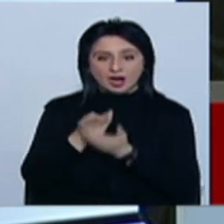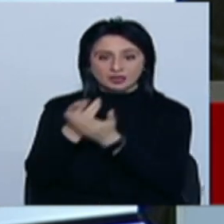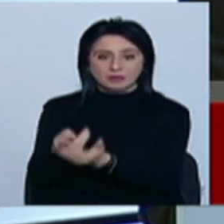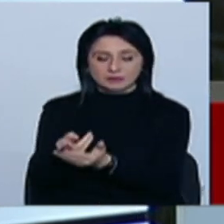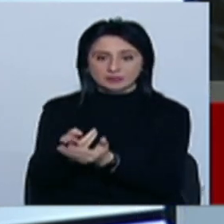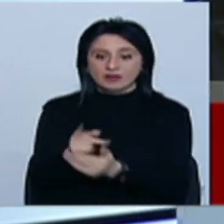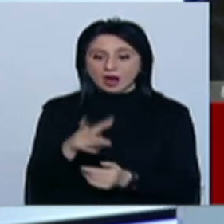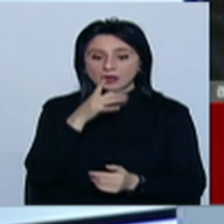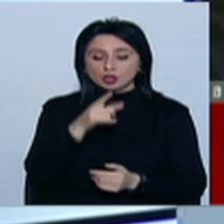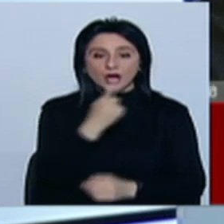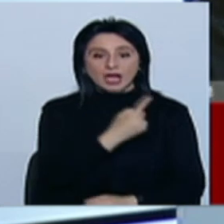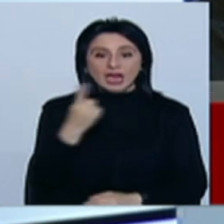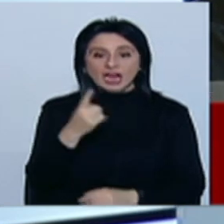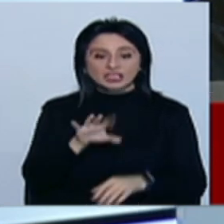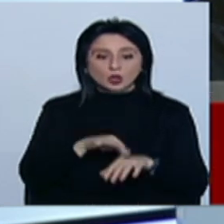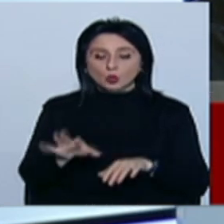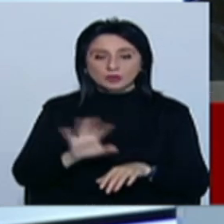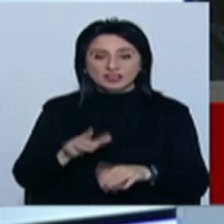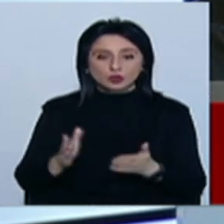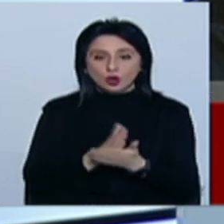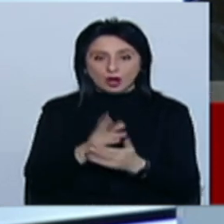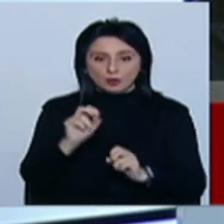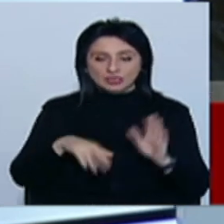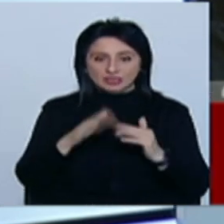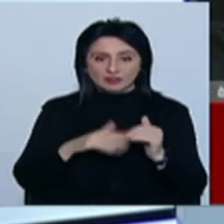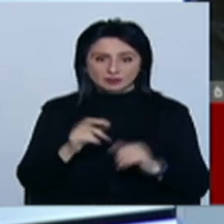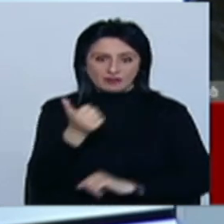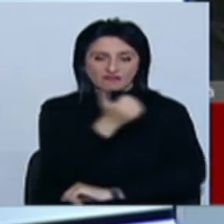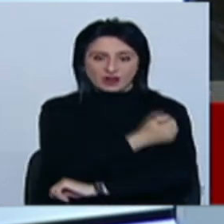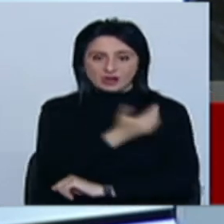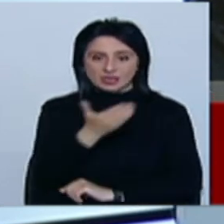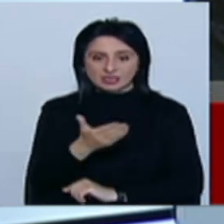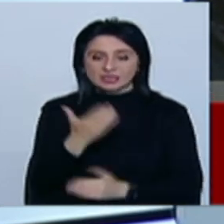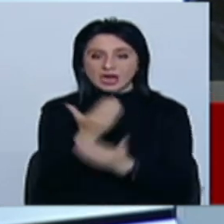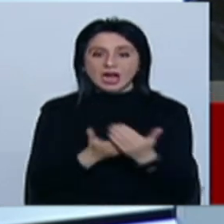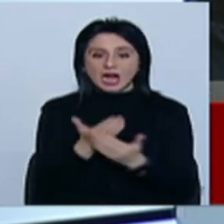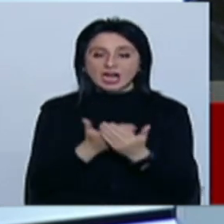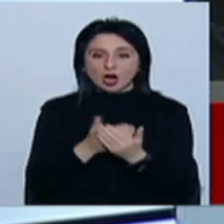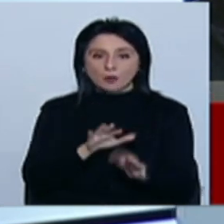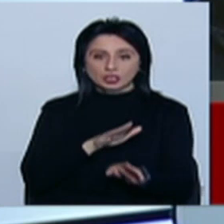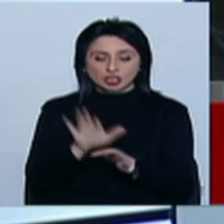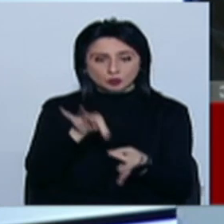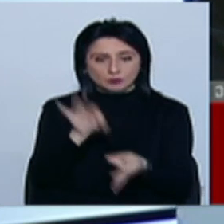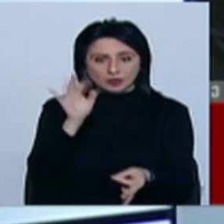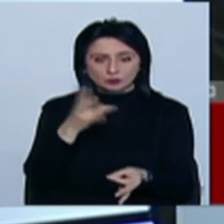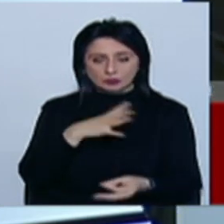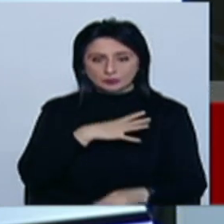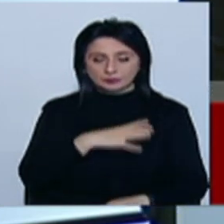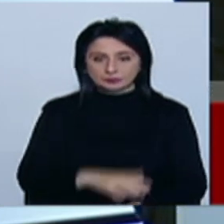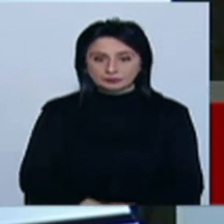განყოფილებაშიც. ამ ფონზე ერთადერთ უმტკივნეულო გამოსავლად სპეციალისტები ისე ვაქცინაციას და რეკომენდაციების შესრულებას